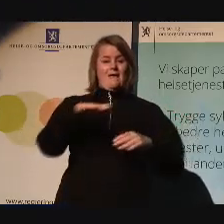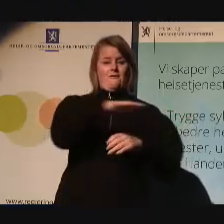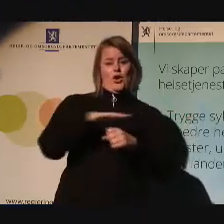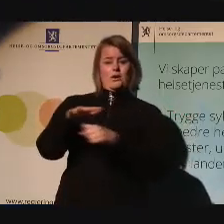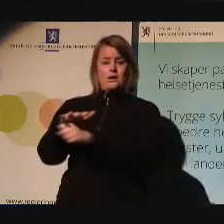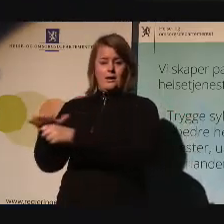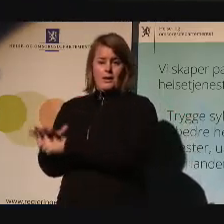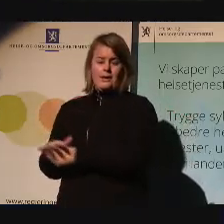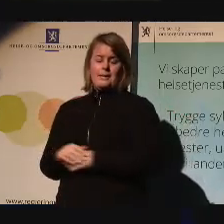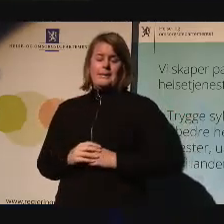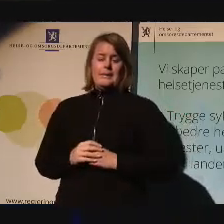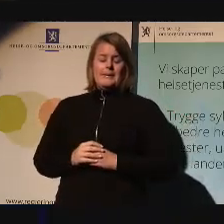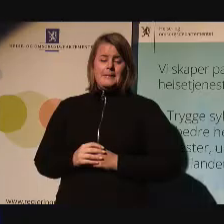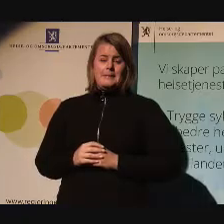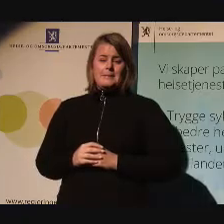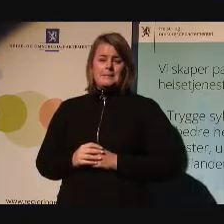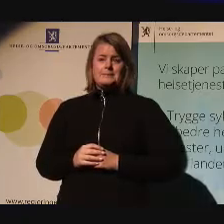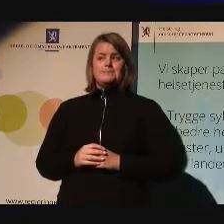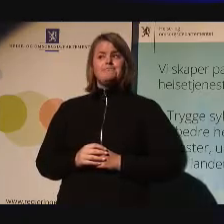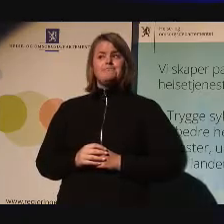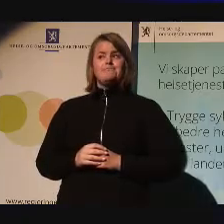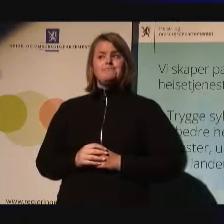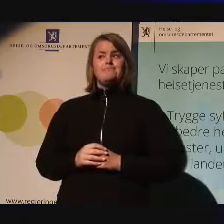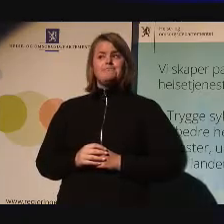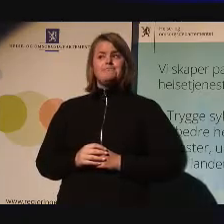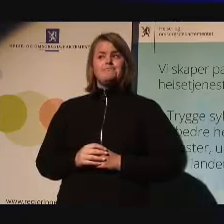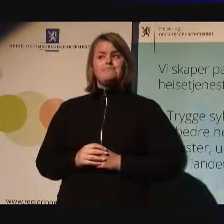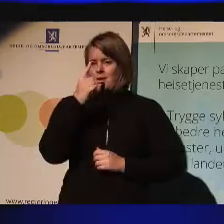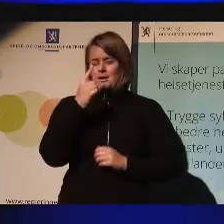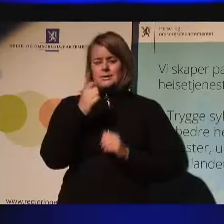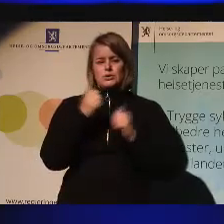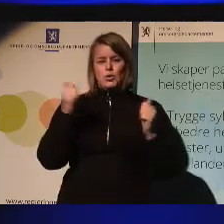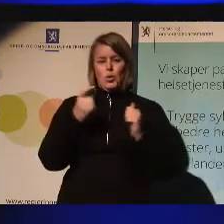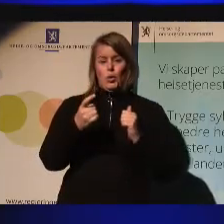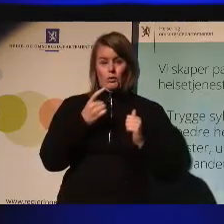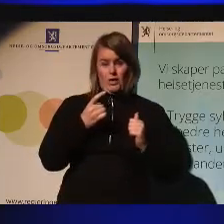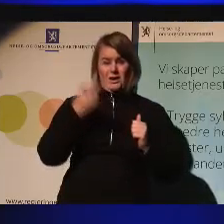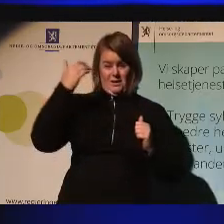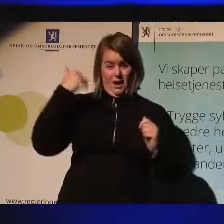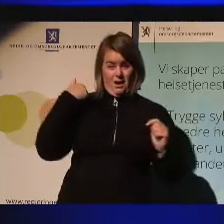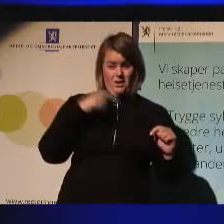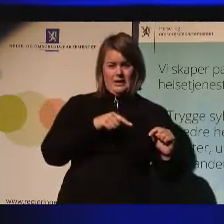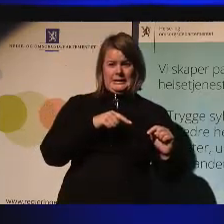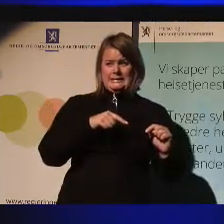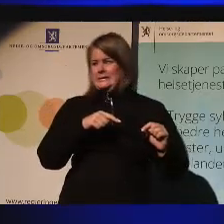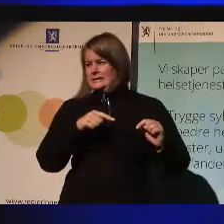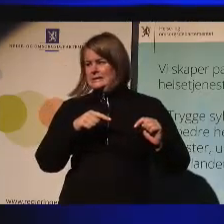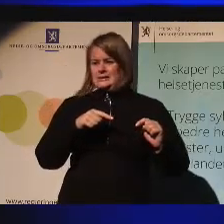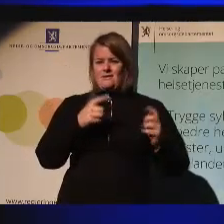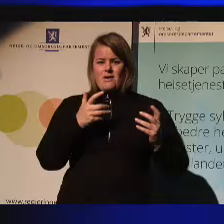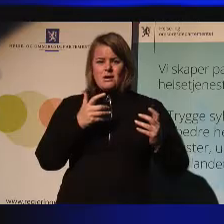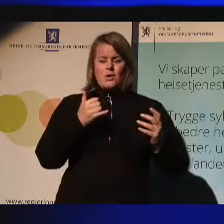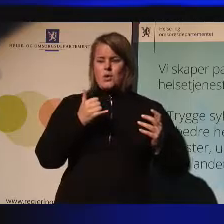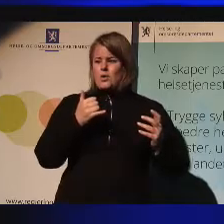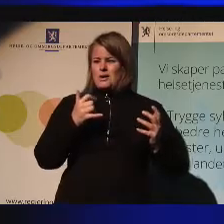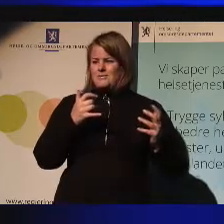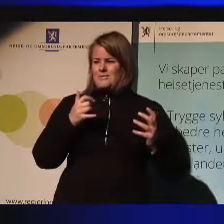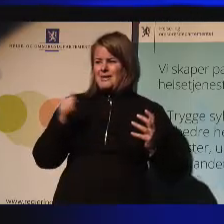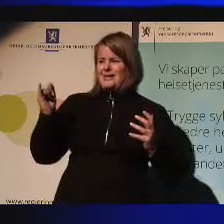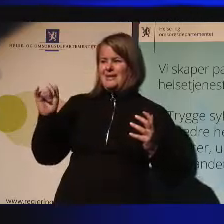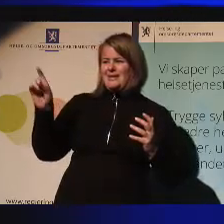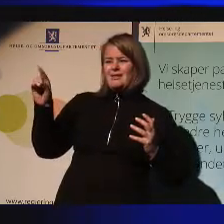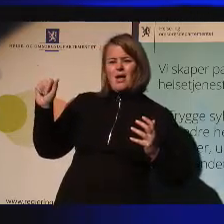Det som var, tror jeg, den største utfordringen for meg, i hvert fall i starten, det var hvordan skal vi klare å ta Ida